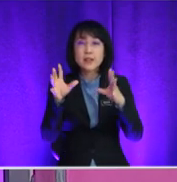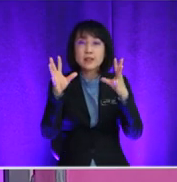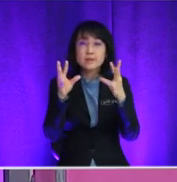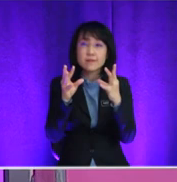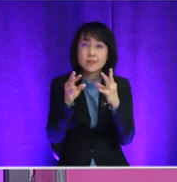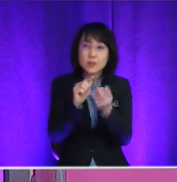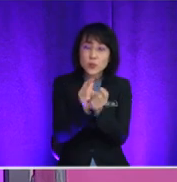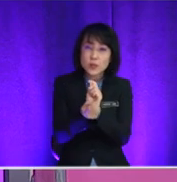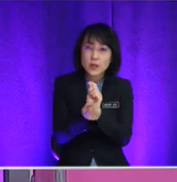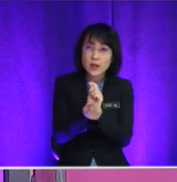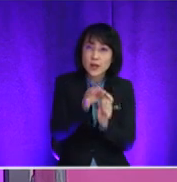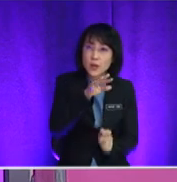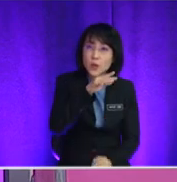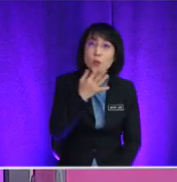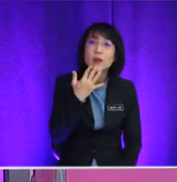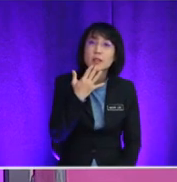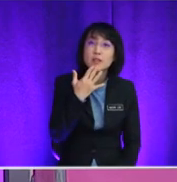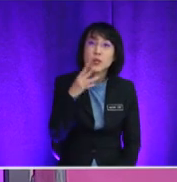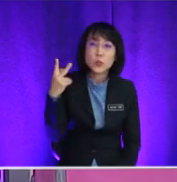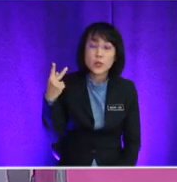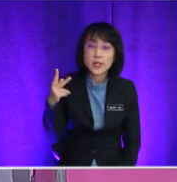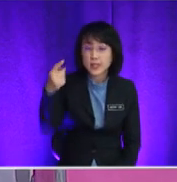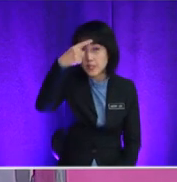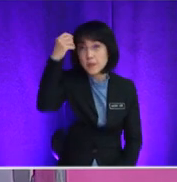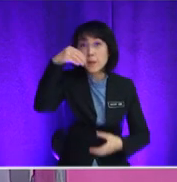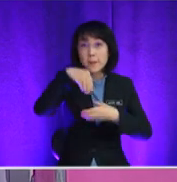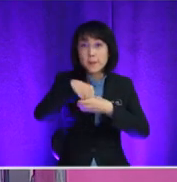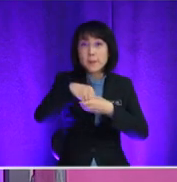itu sendiri dalam makanan itu sendiri